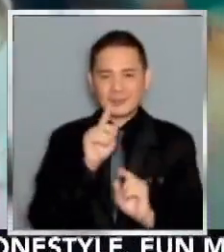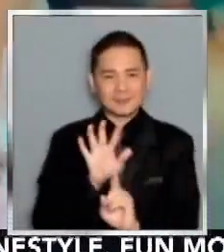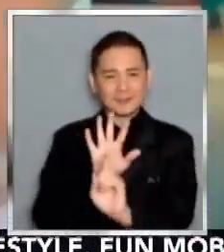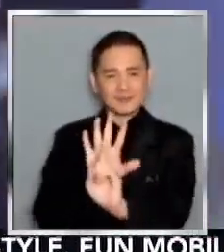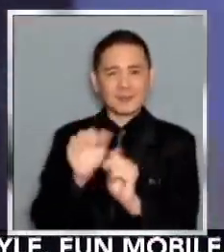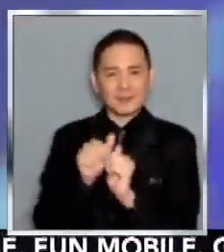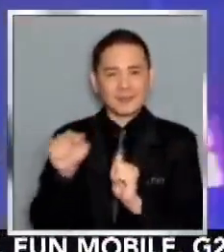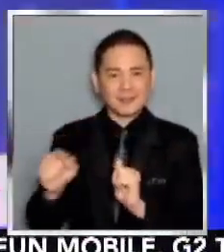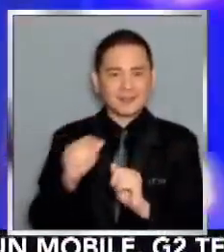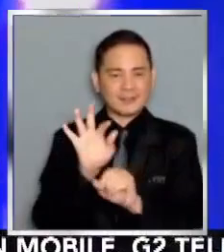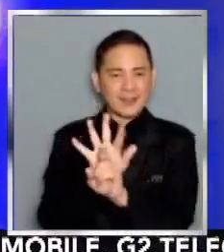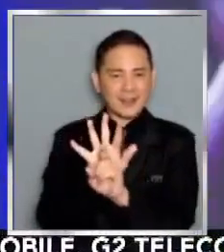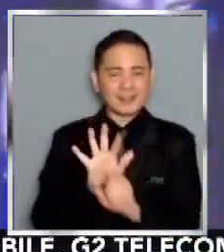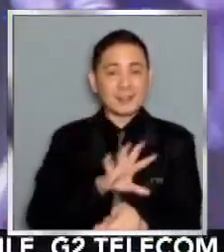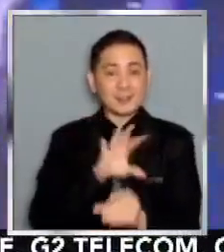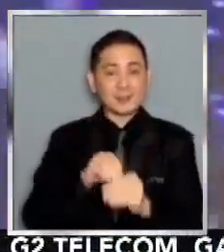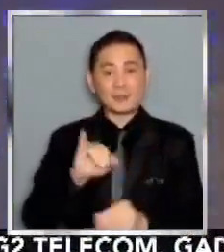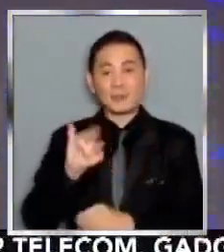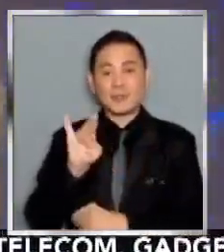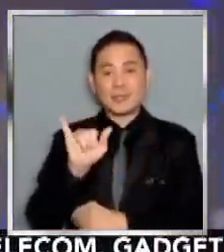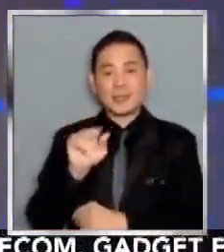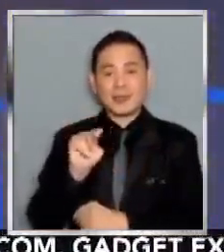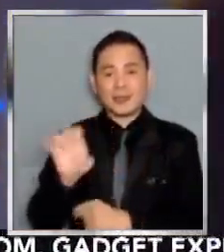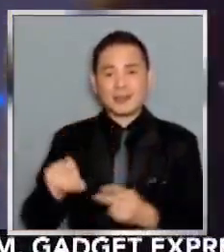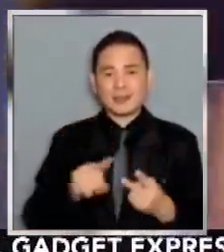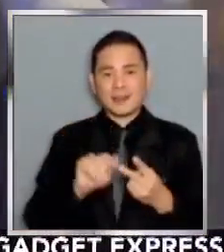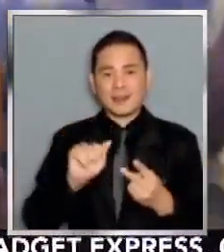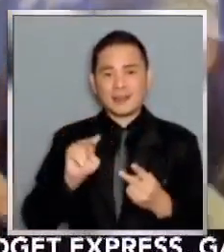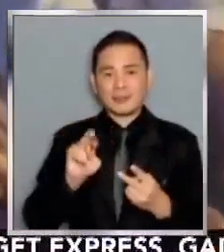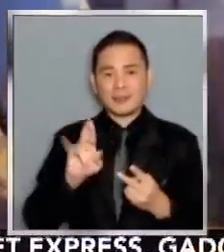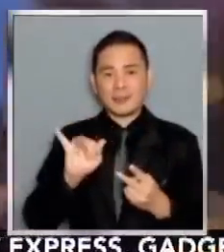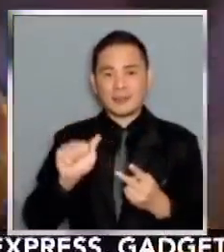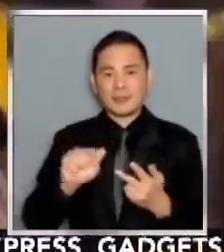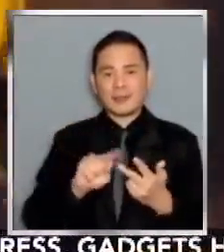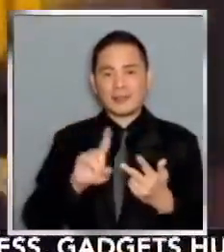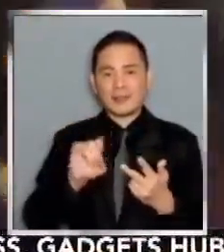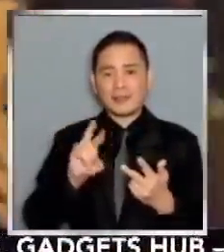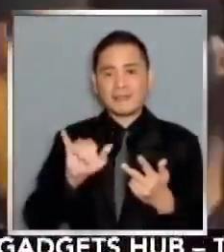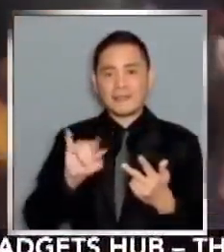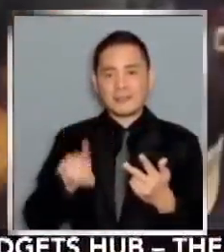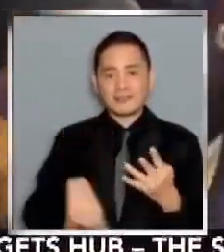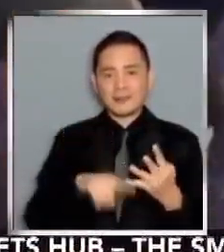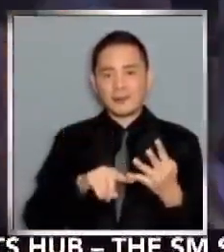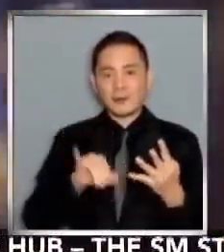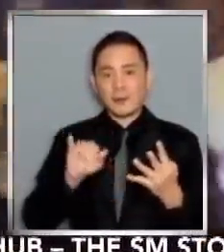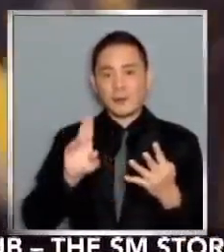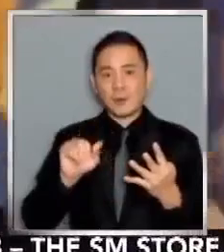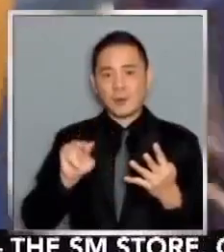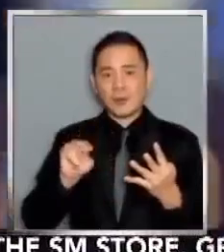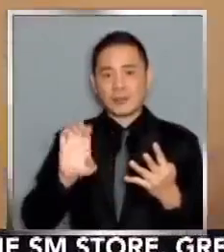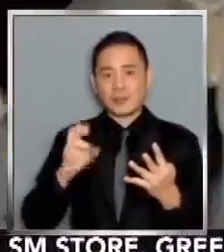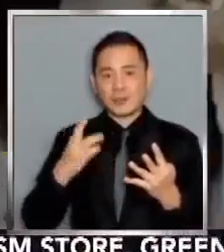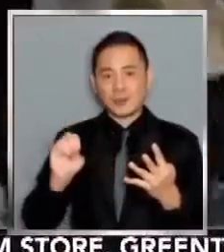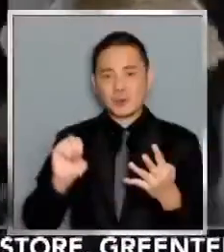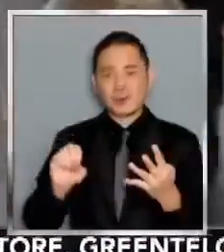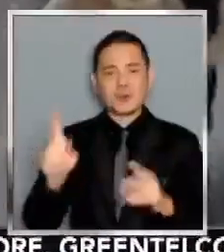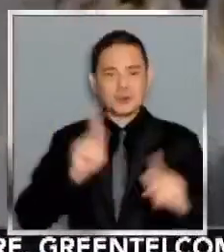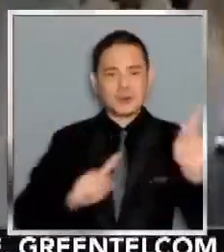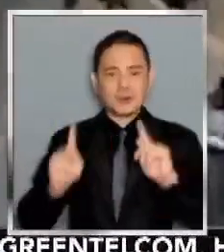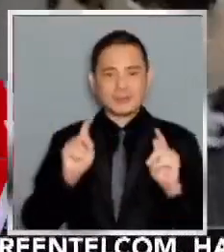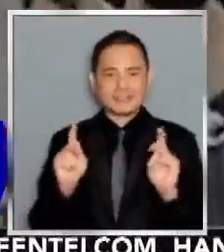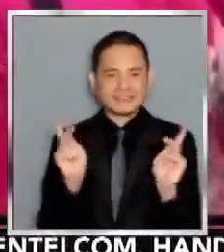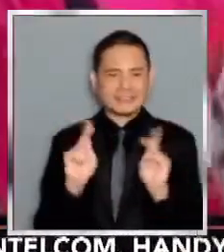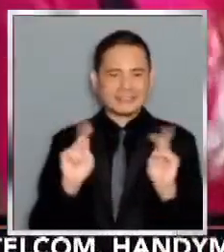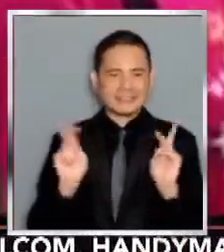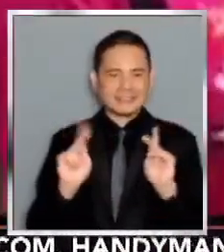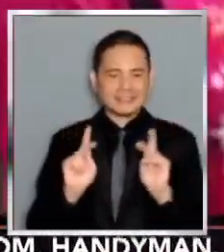Ann San Jose, pati na rin si Andrea Torres, David Licauco at Juancho Trivino na pare-parehong tinilian ng audience. Para sa GMA